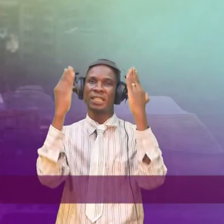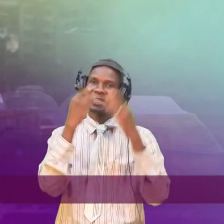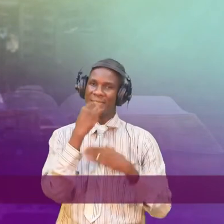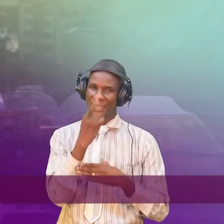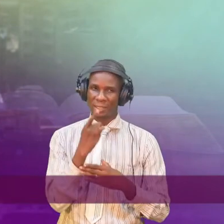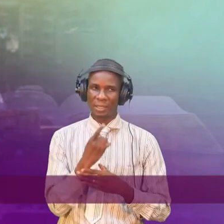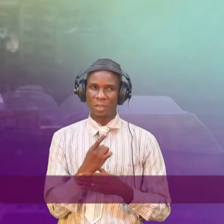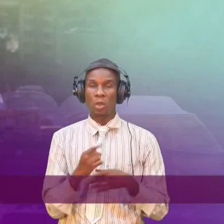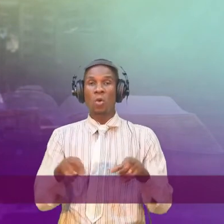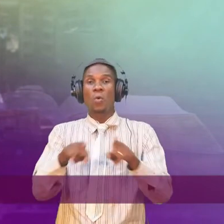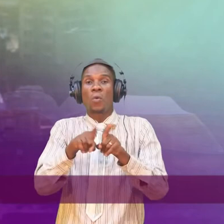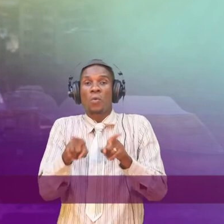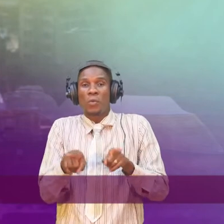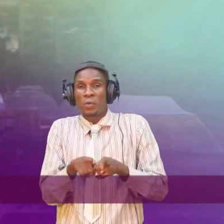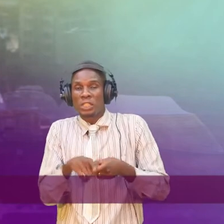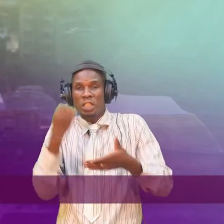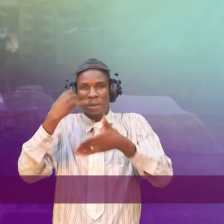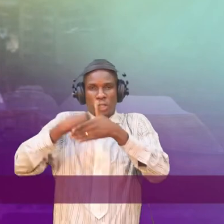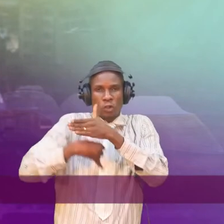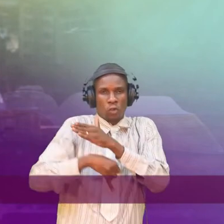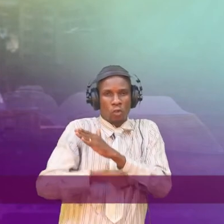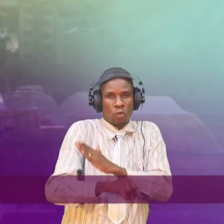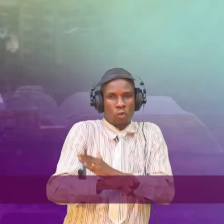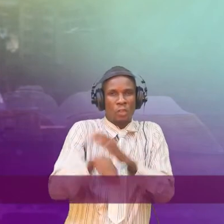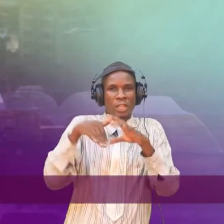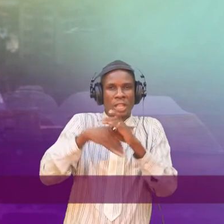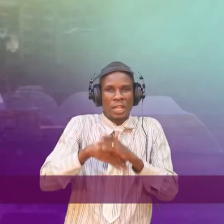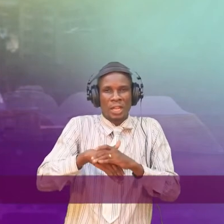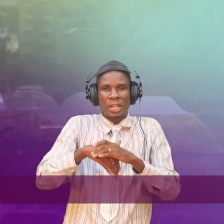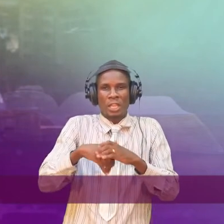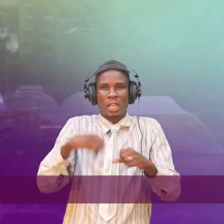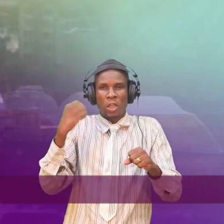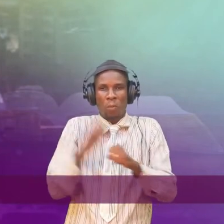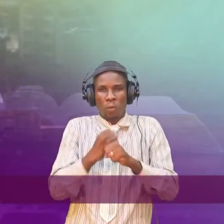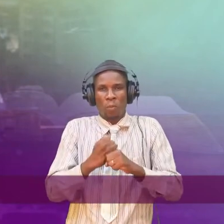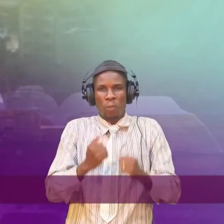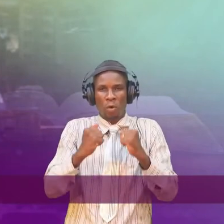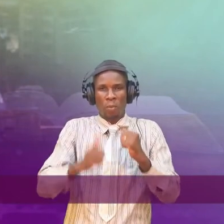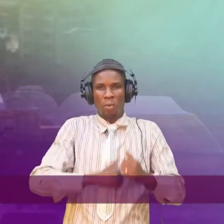Neno la Mungu tukiifuata inatuambia mambo mengine kuhusu wokovu.